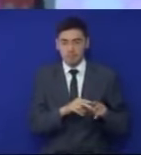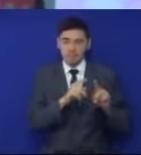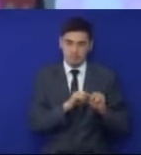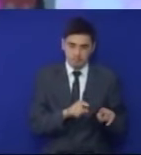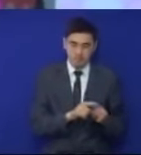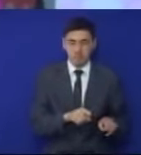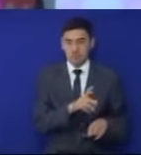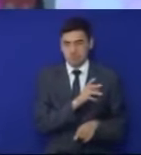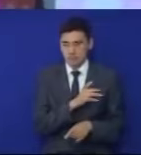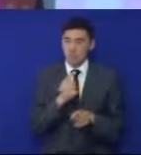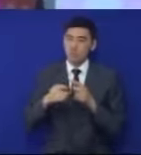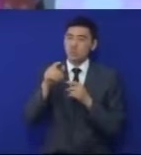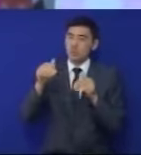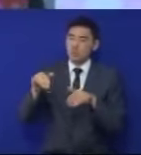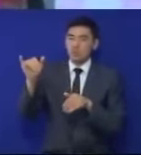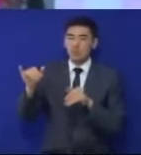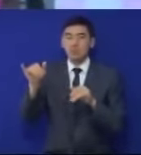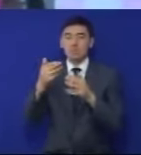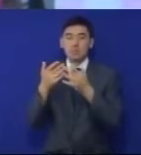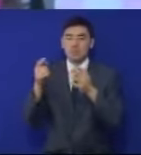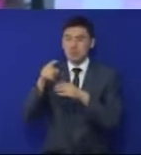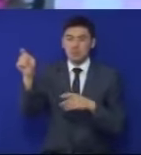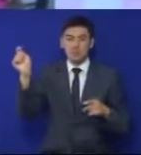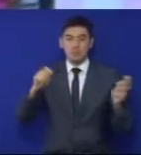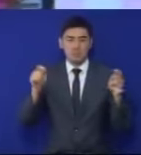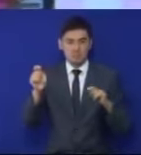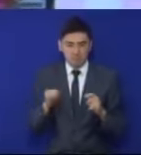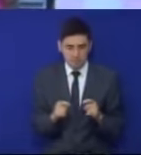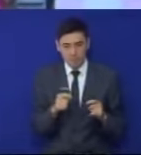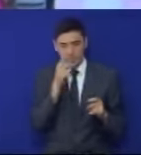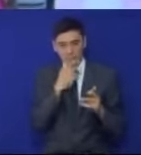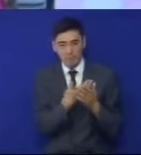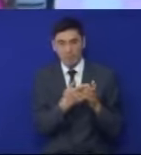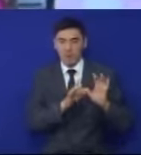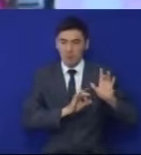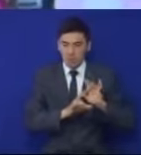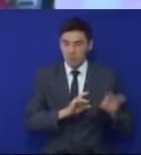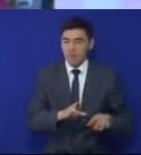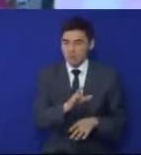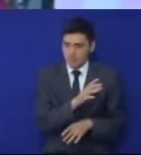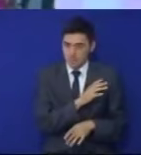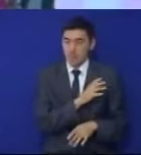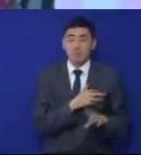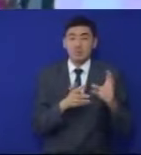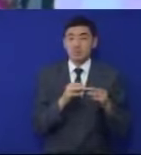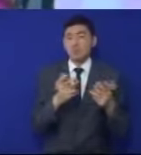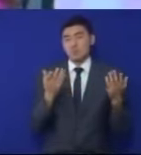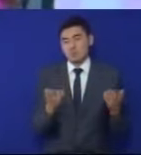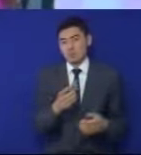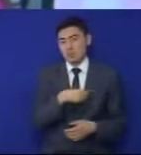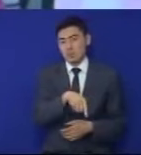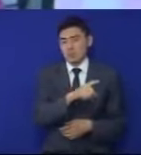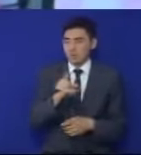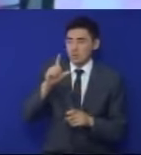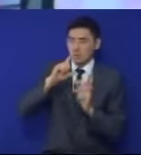приезжали колледжи и вузы из всего Казахстана. Особенно усиленно работали наши